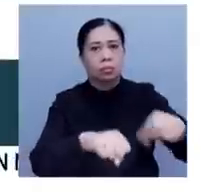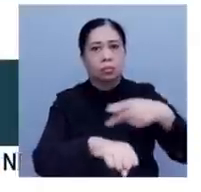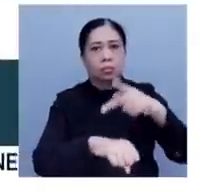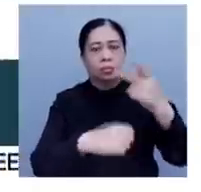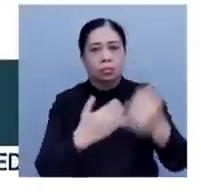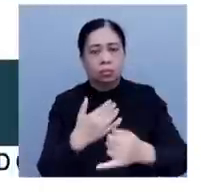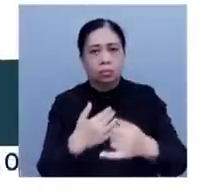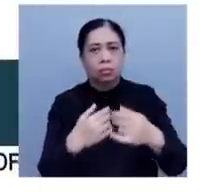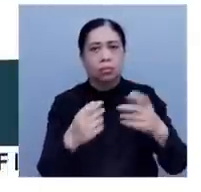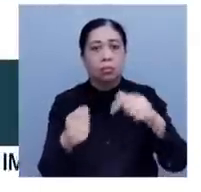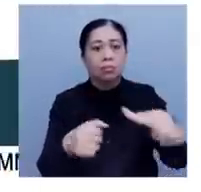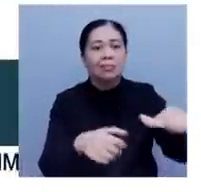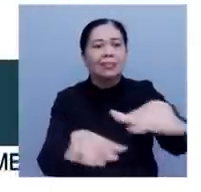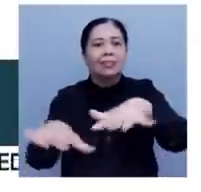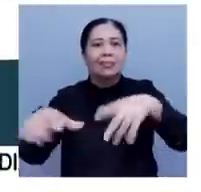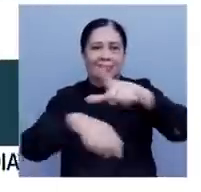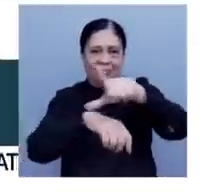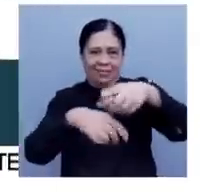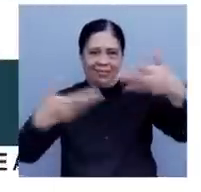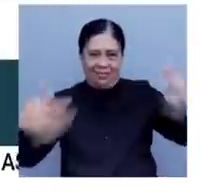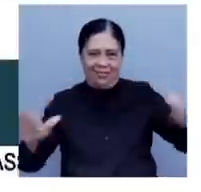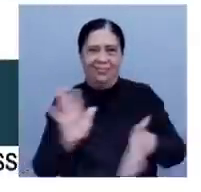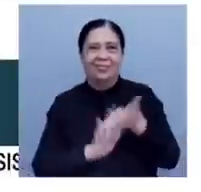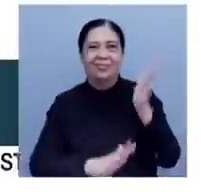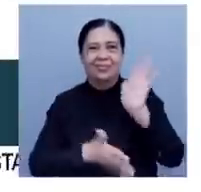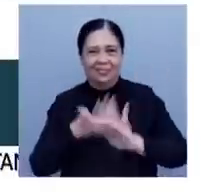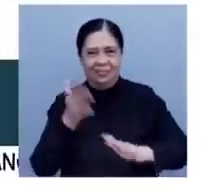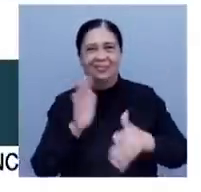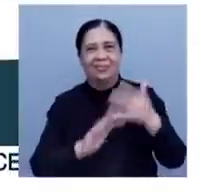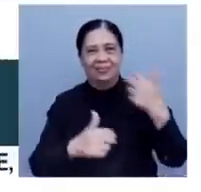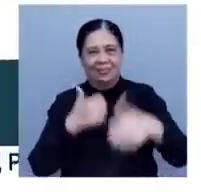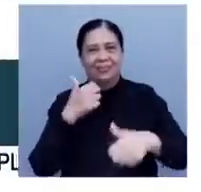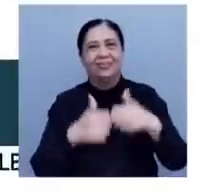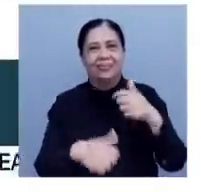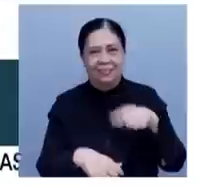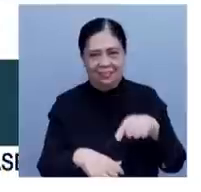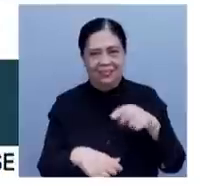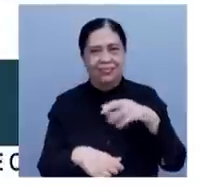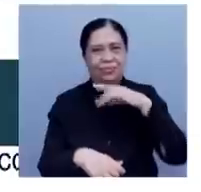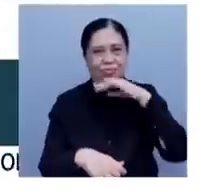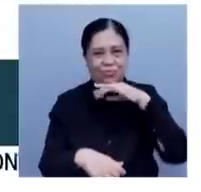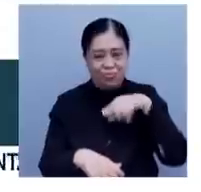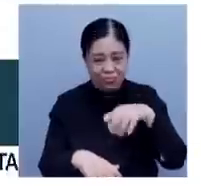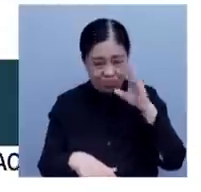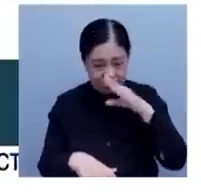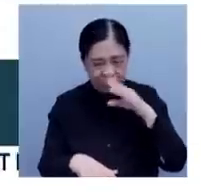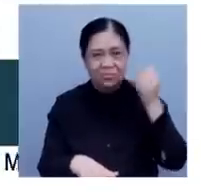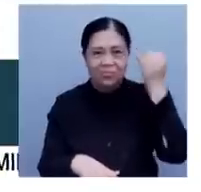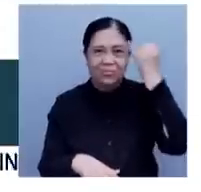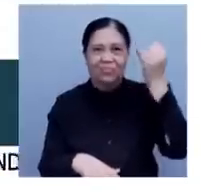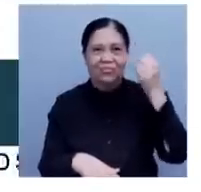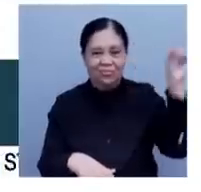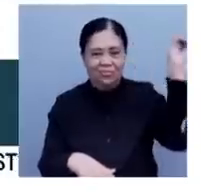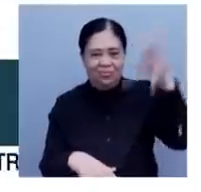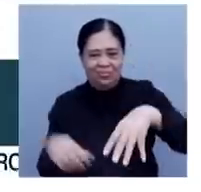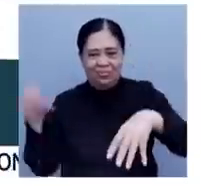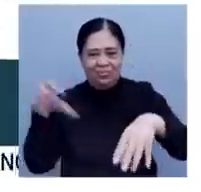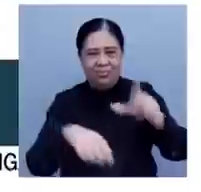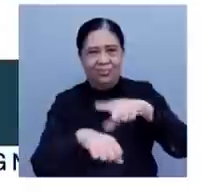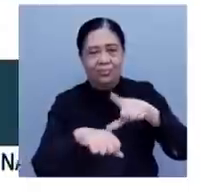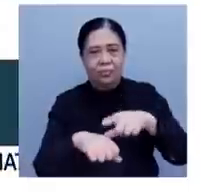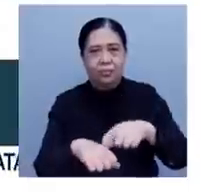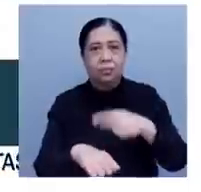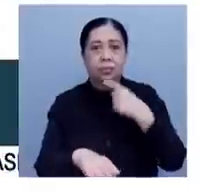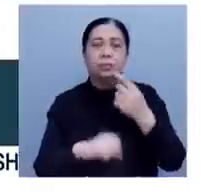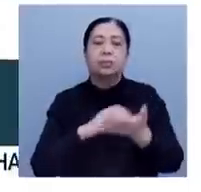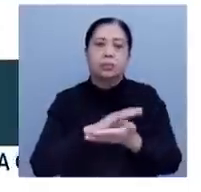Meaning, tatakpan na lang ng lupa yung problematic polluted, poisonous Manila Bay waters. Linisin natin